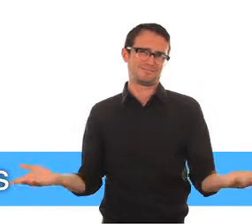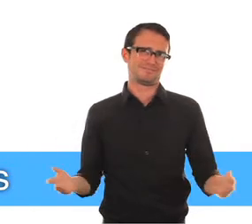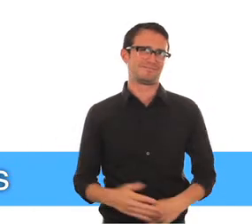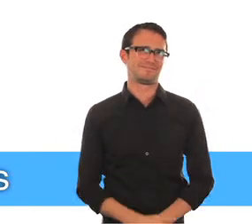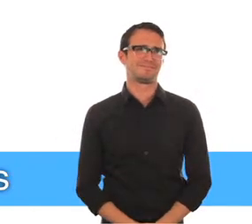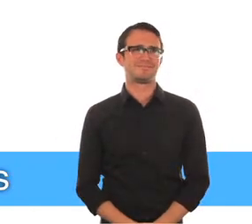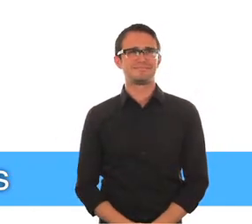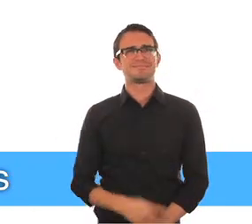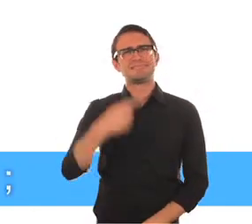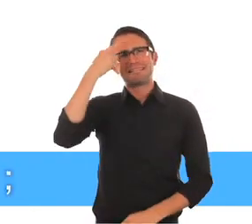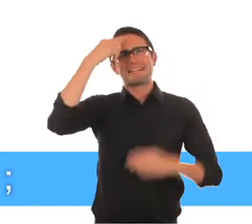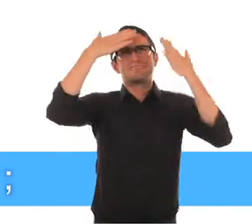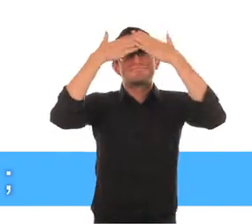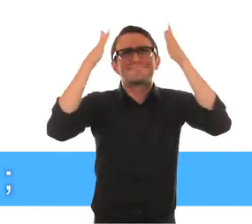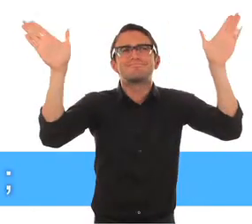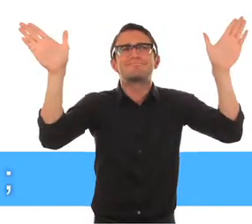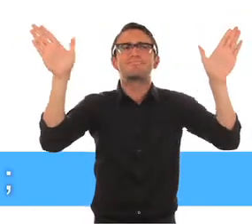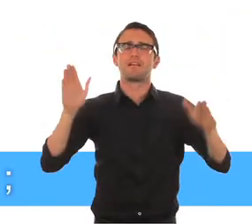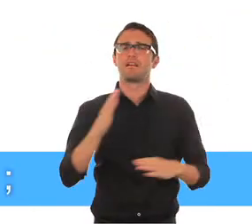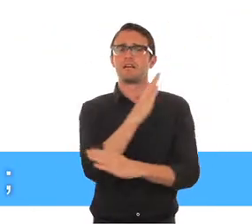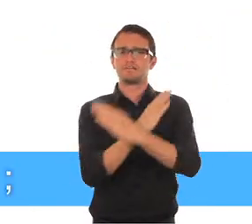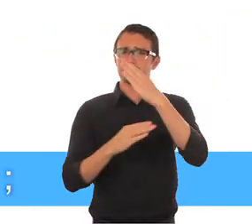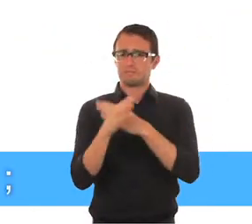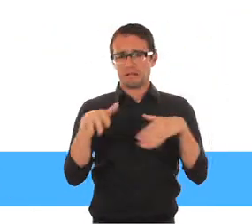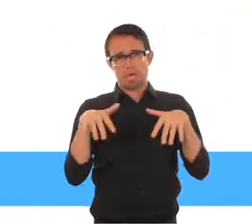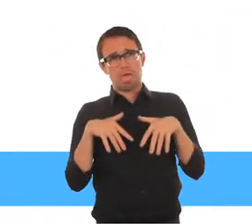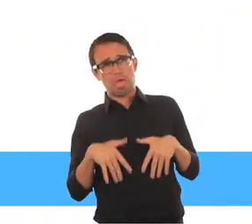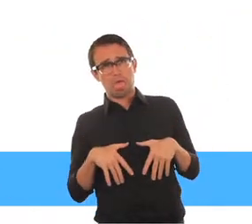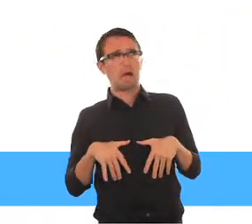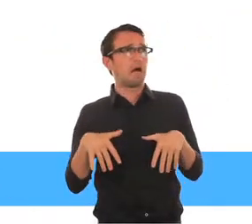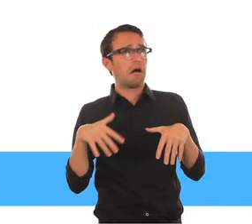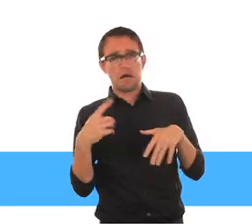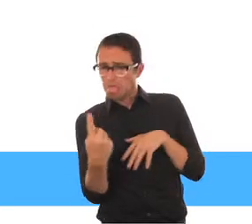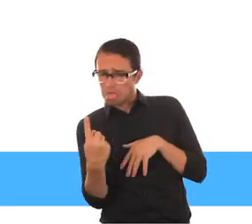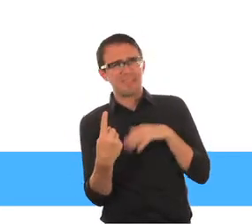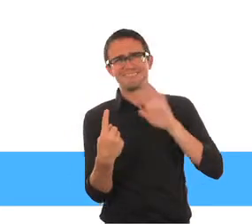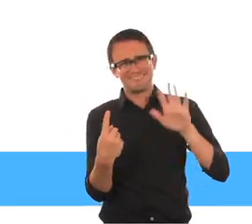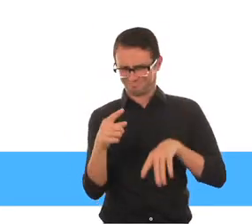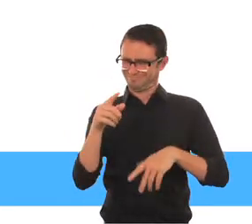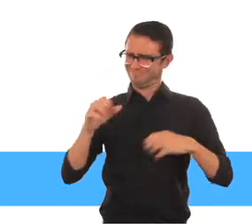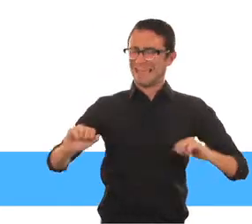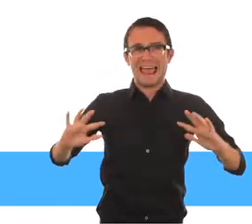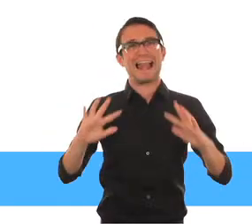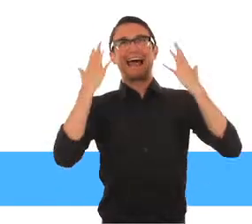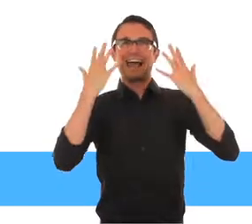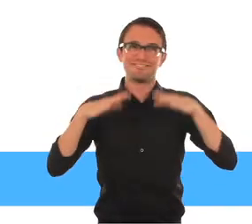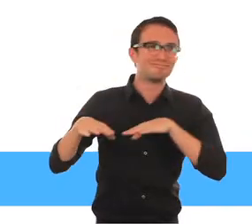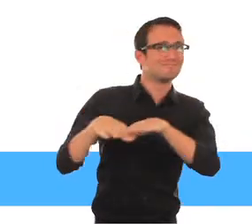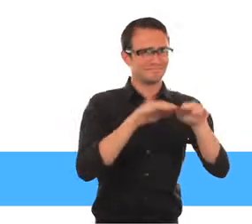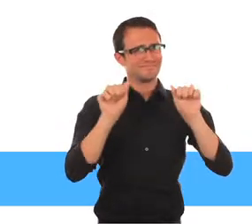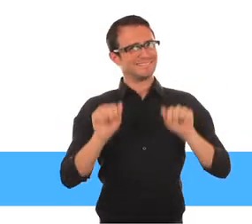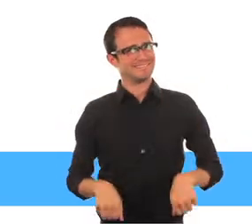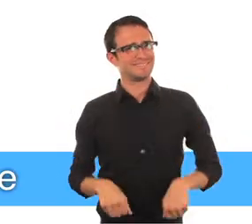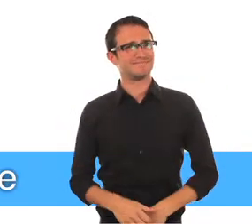personnes handicapées sont juste des personnes avec leurs propres individualités. N'attribuez pas tout leur comportement à leur handicap. Comme dans